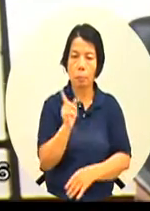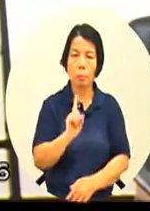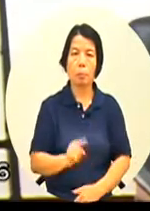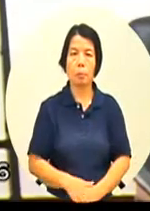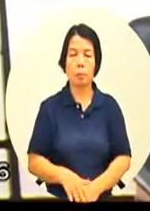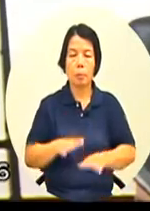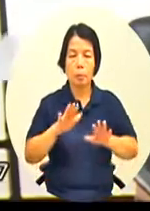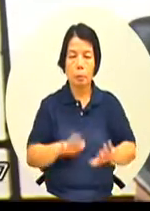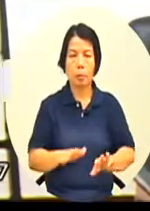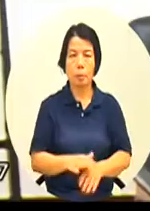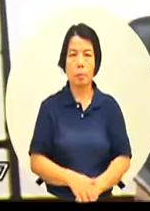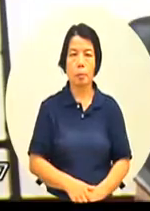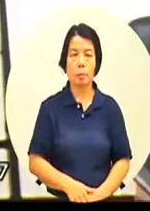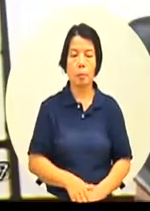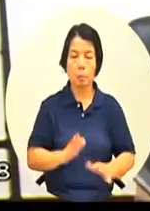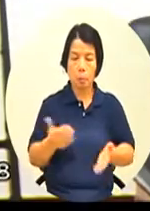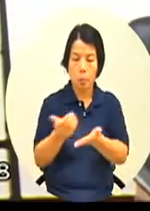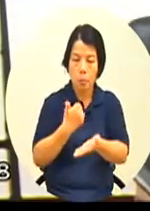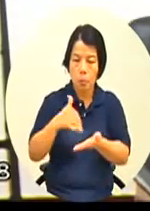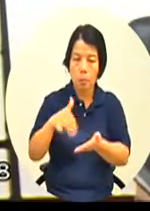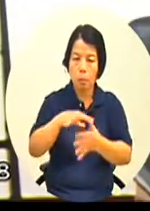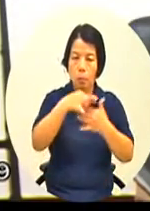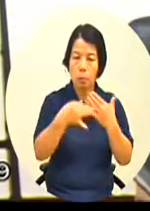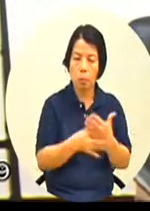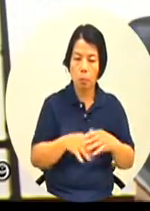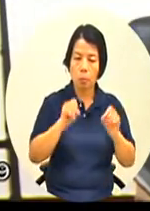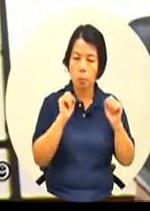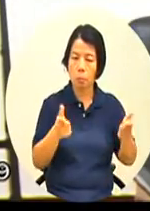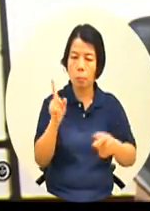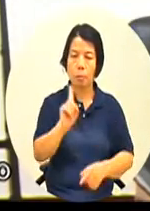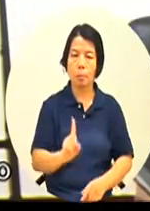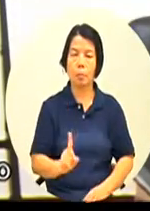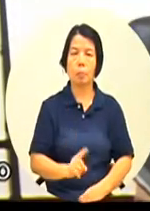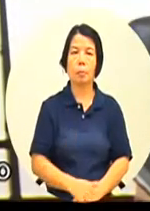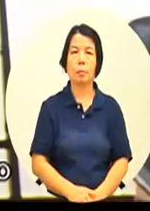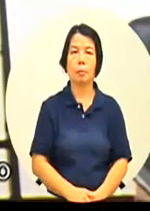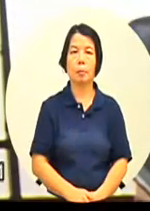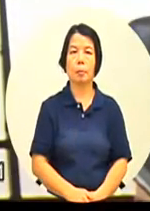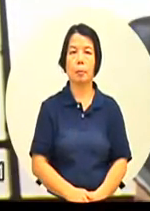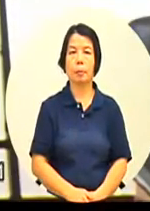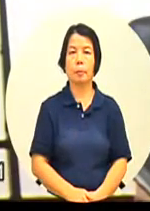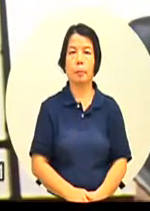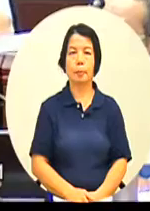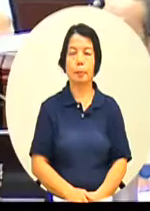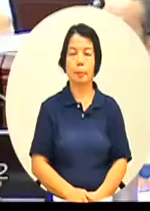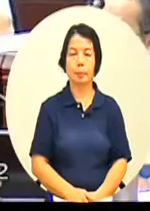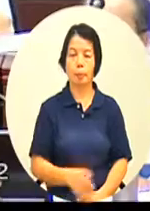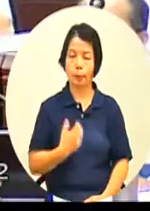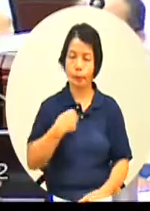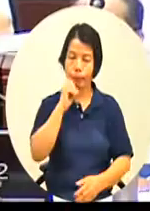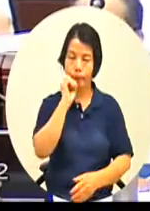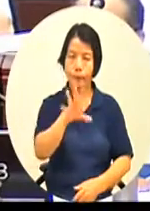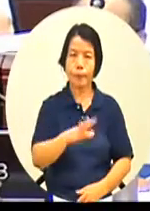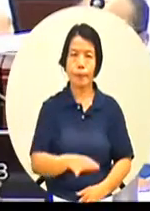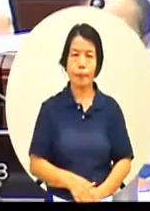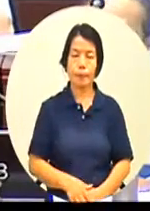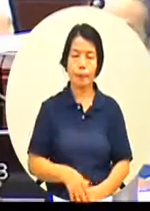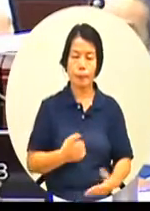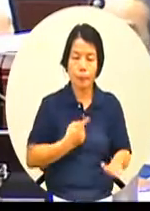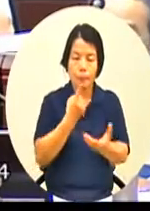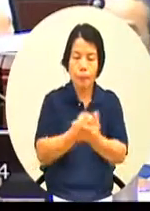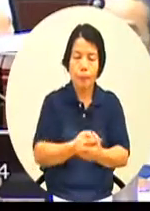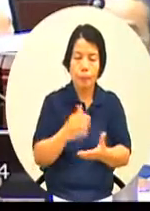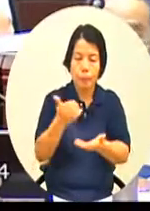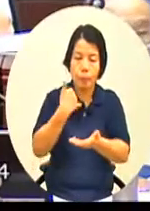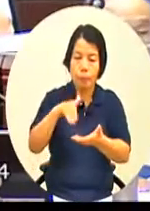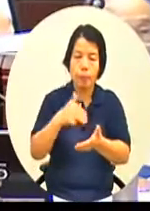现在目前的预算制度有什么不一样？是不是请主委来？ 跟议员报告，其实参与式预算是整个